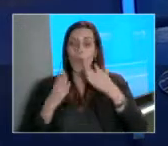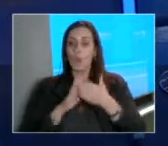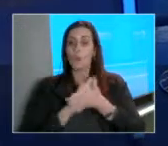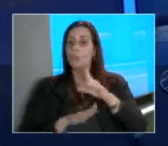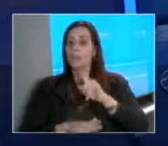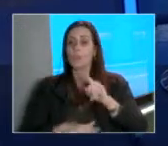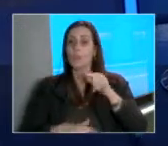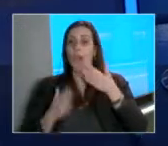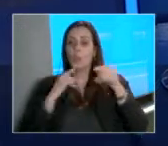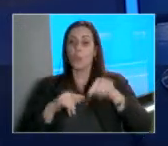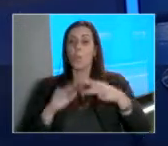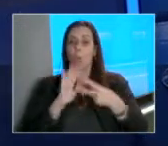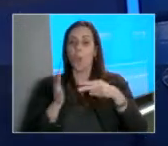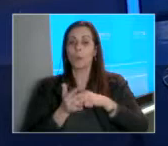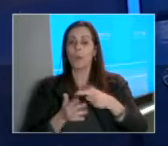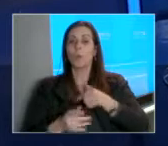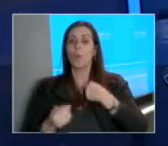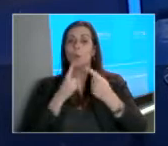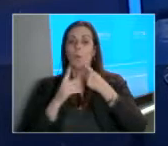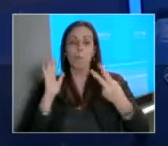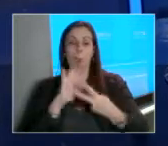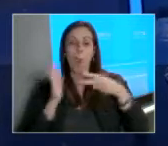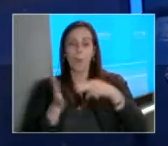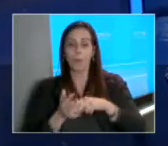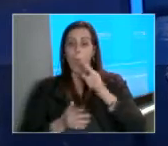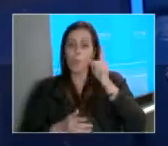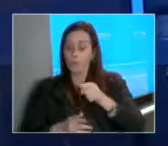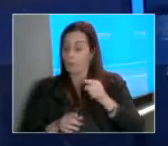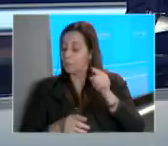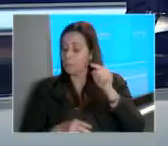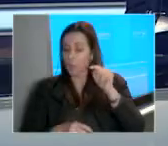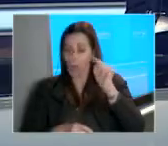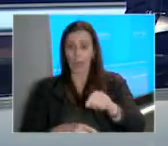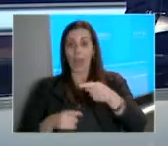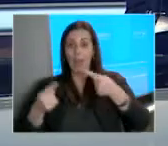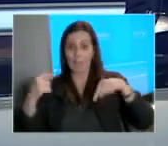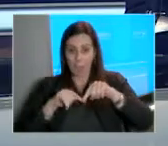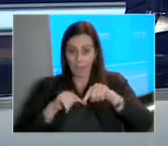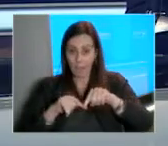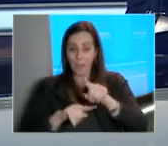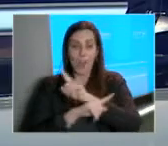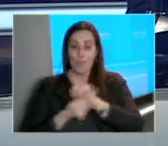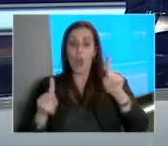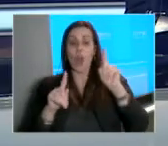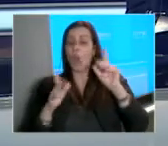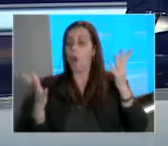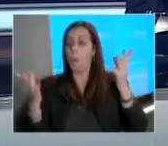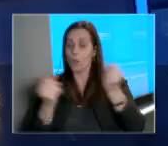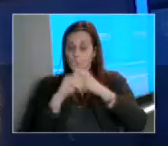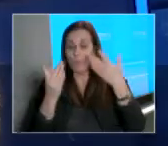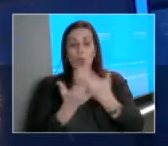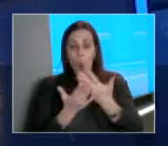יעזור. הדיון הוא פוליטיקה. אנחנו מדברים על פוליטיקה. הוא צריך להיכנס לוועדה ולהוכיח את